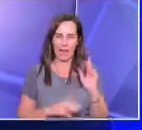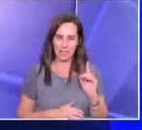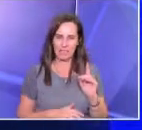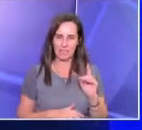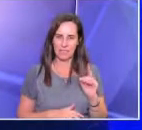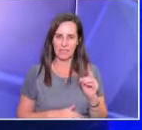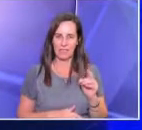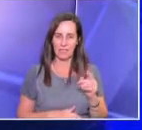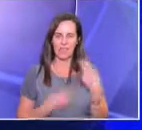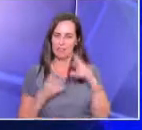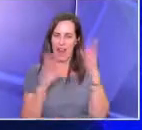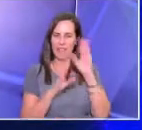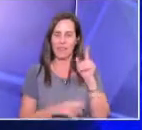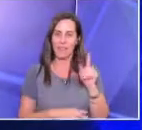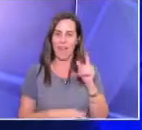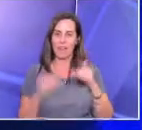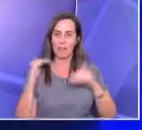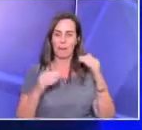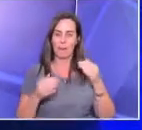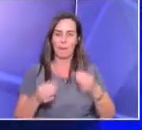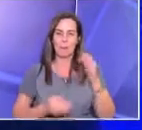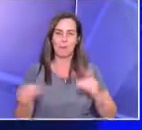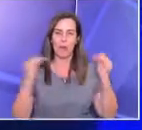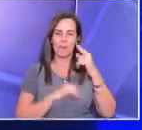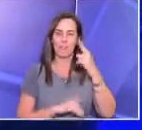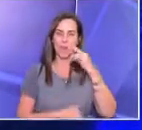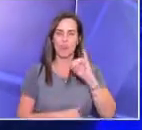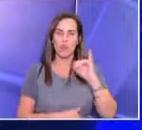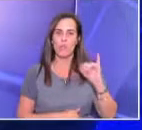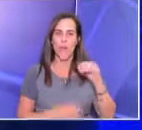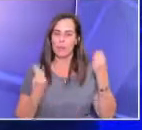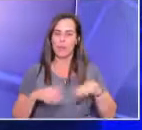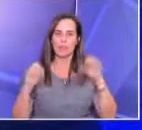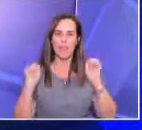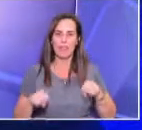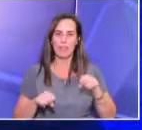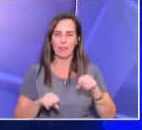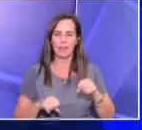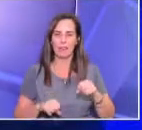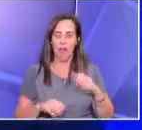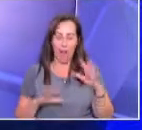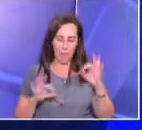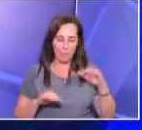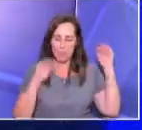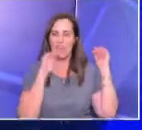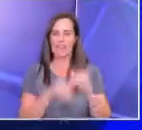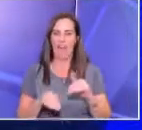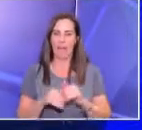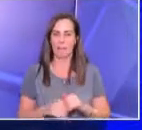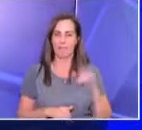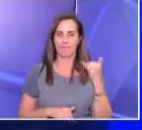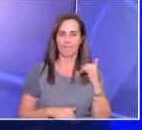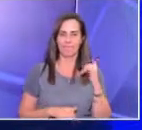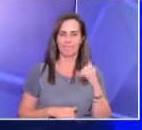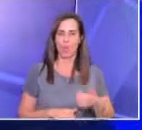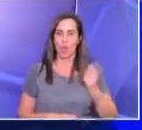אנחנו לא נסתיר את זה. ואז הבגץ התהפך, ונראה שיונה יהב איבד שליטה, היה סחרור מוחלט. נכון.